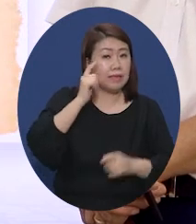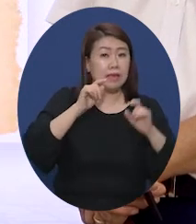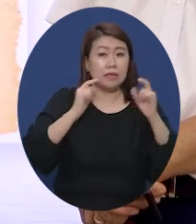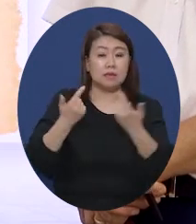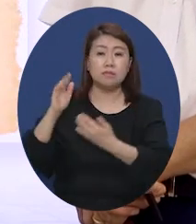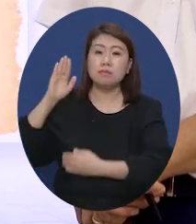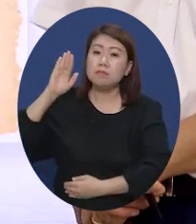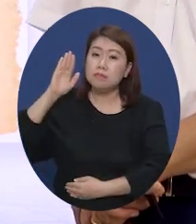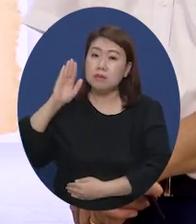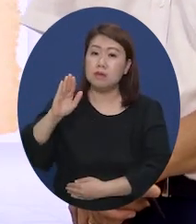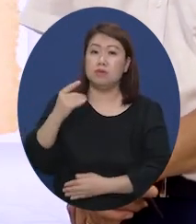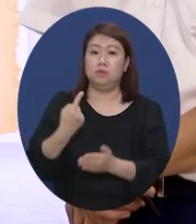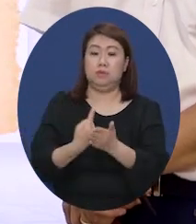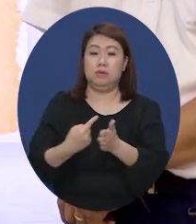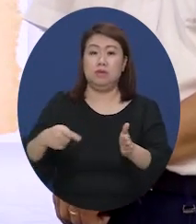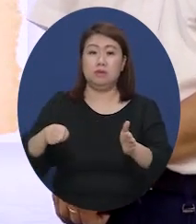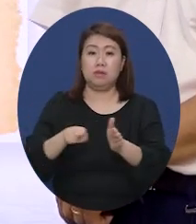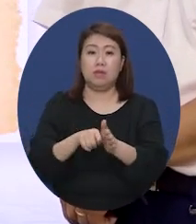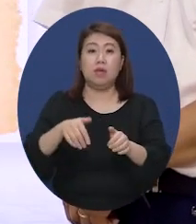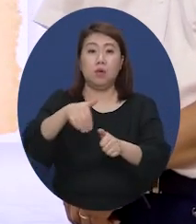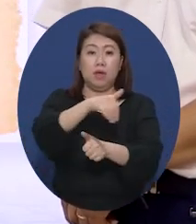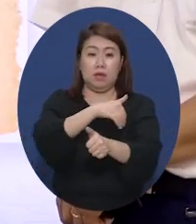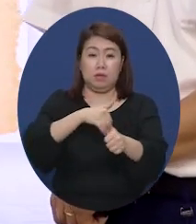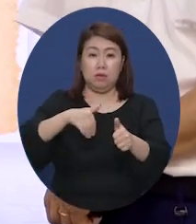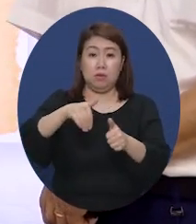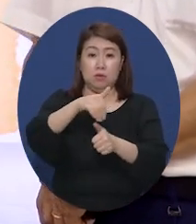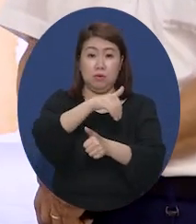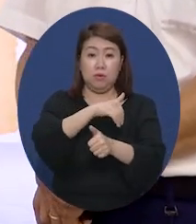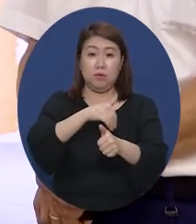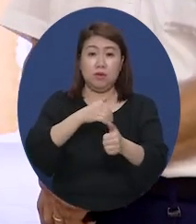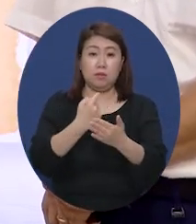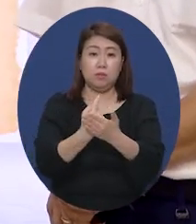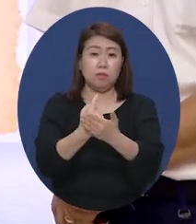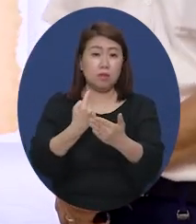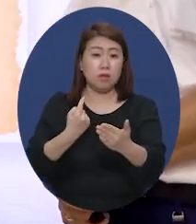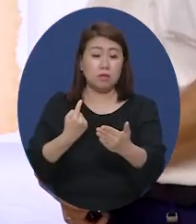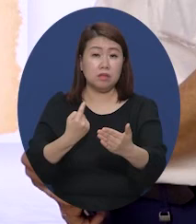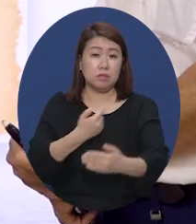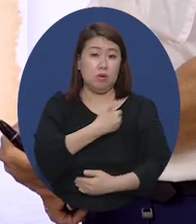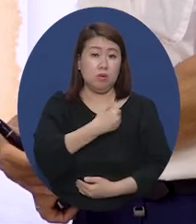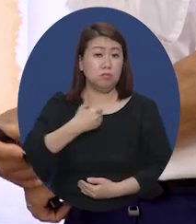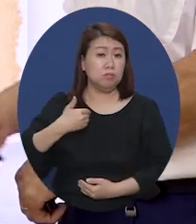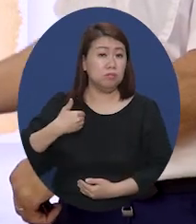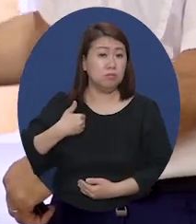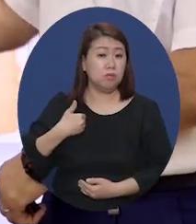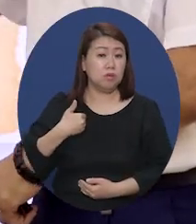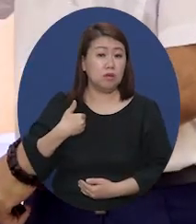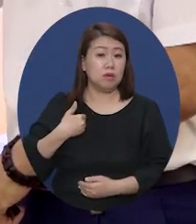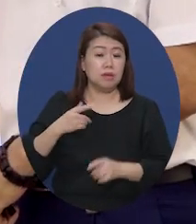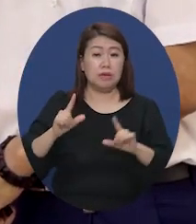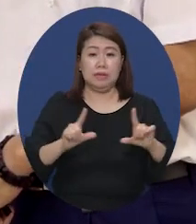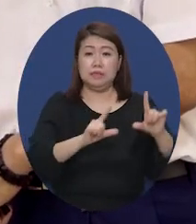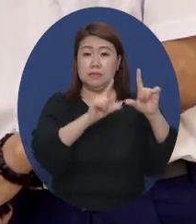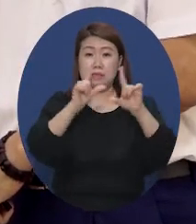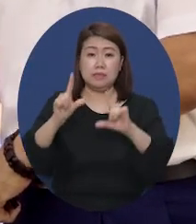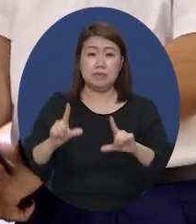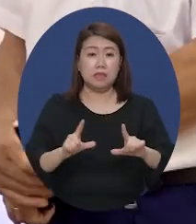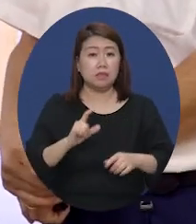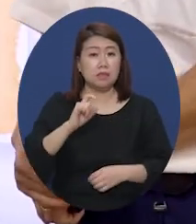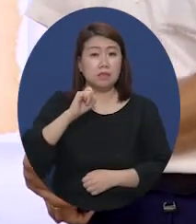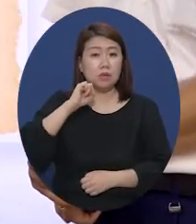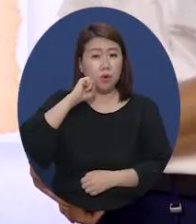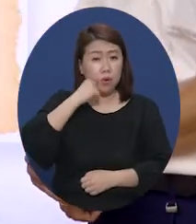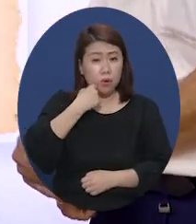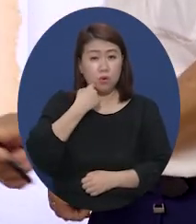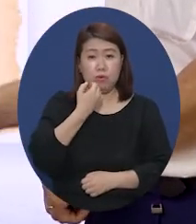아니라 미래 세대도 환경 오염에서 벗어난 그런 풍요로운 질적이고 높은